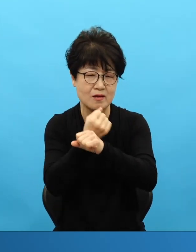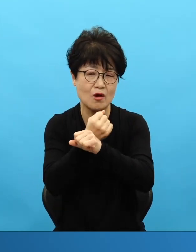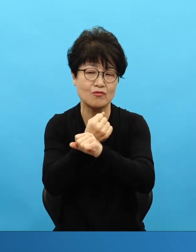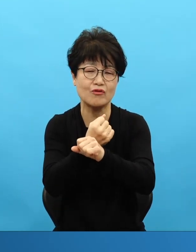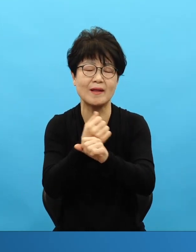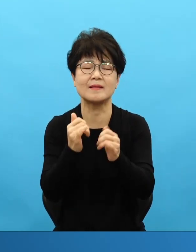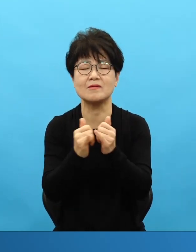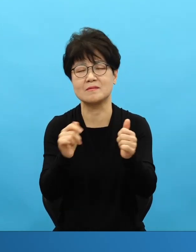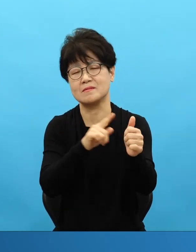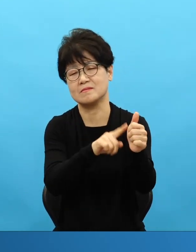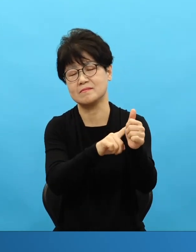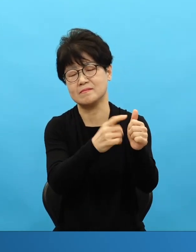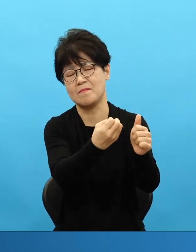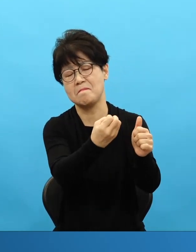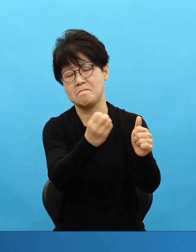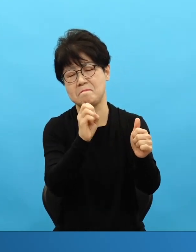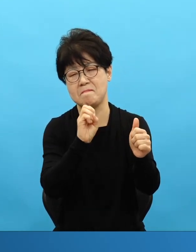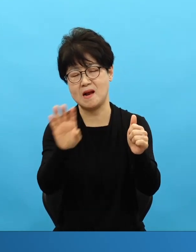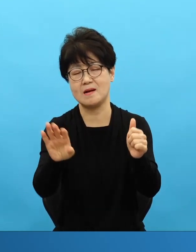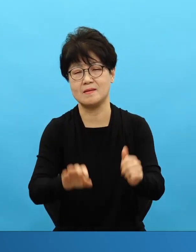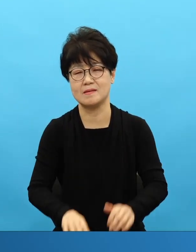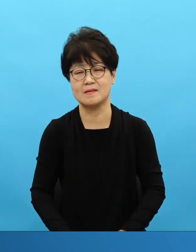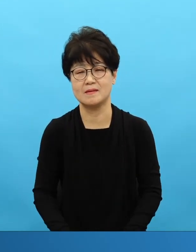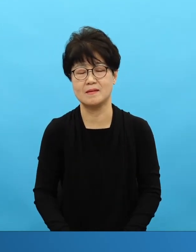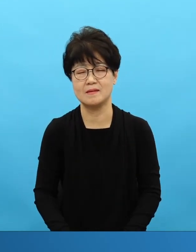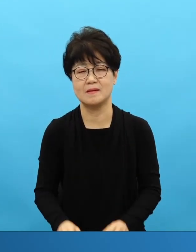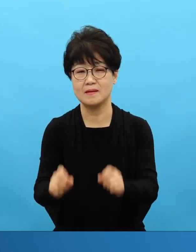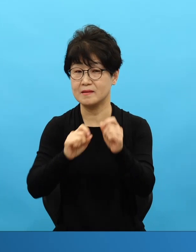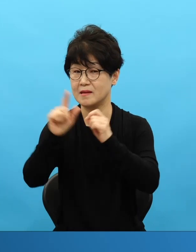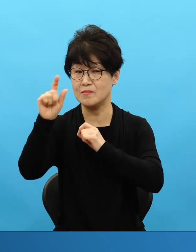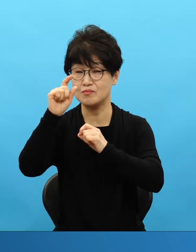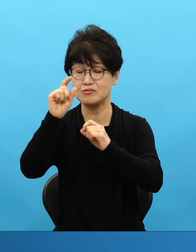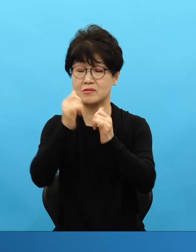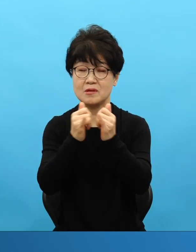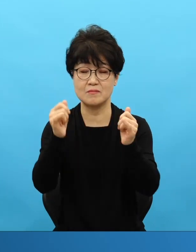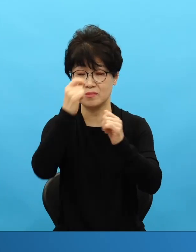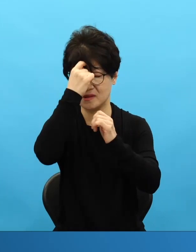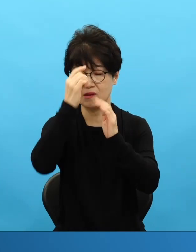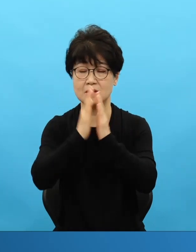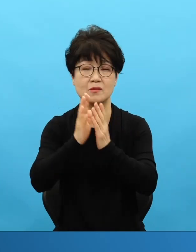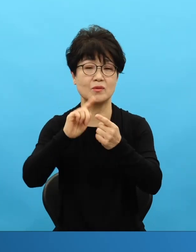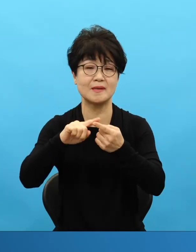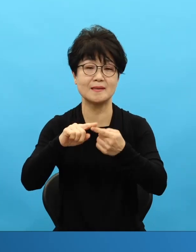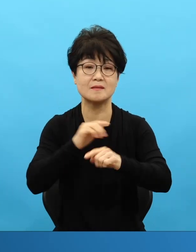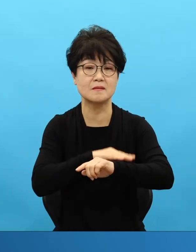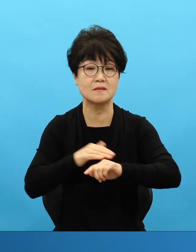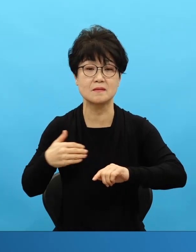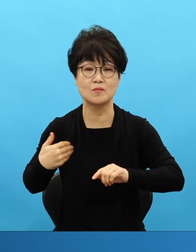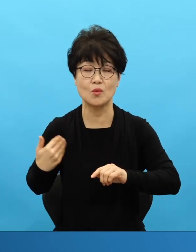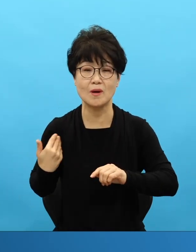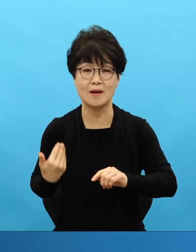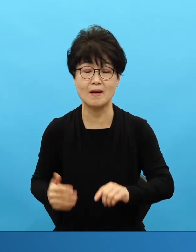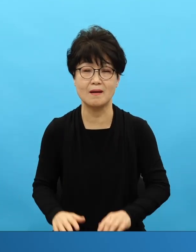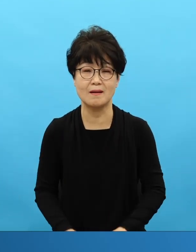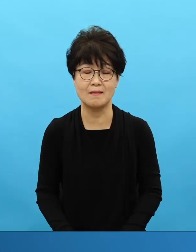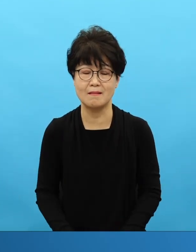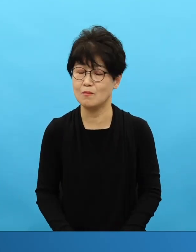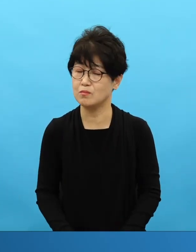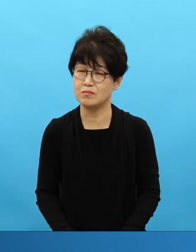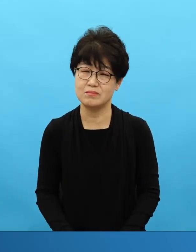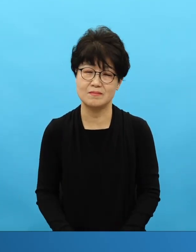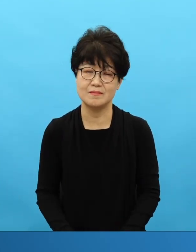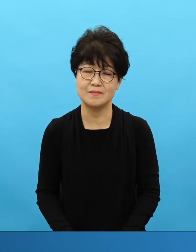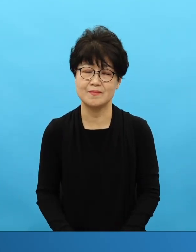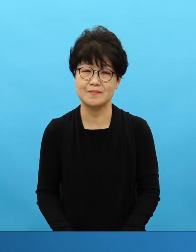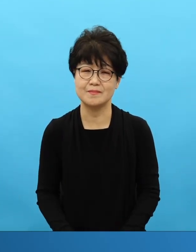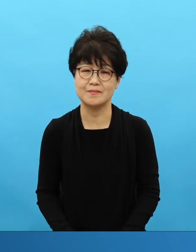studied the brain for his entire life. 대부분 사람 기도 모르고 있습니다. 엄청난 겁니다. So many people don't know about prayer. It's a big answer. 그렇소.